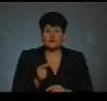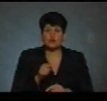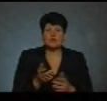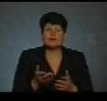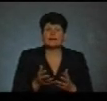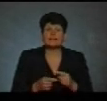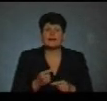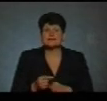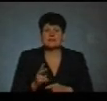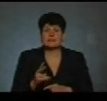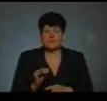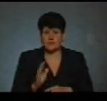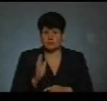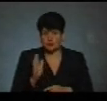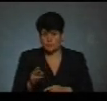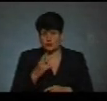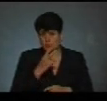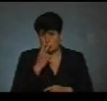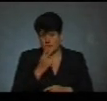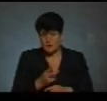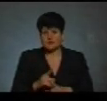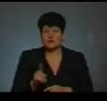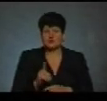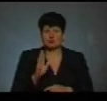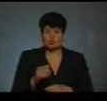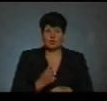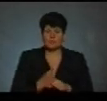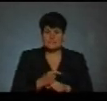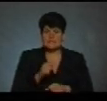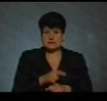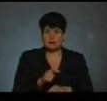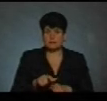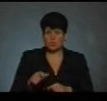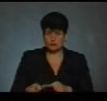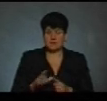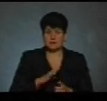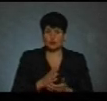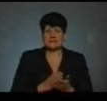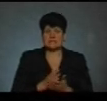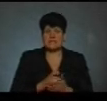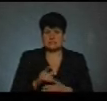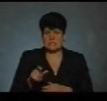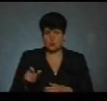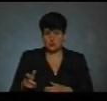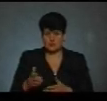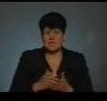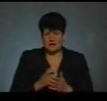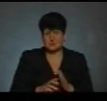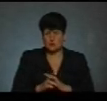наслідки, ми будемо бачити, що буде робитися з тими людьми, які були на службі. Відповідно,